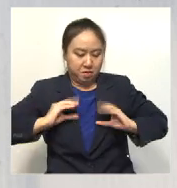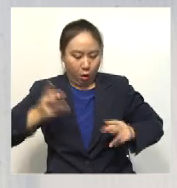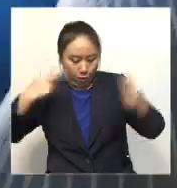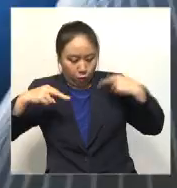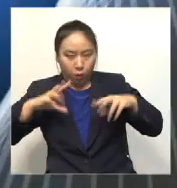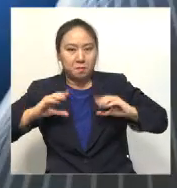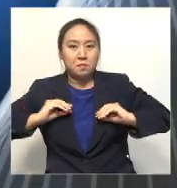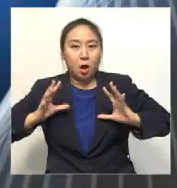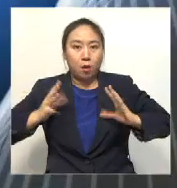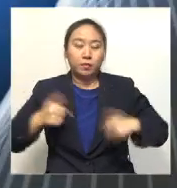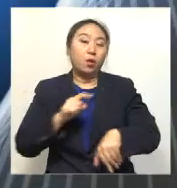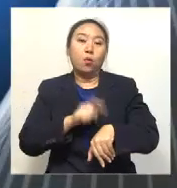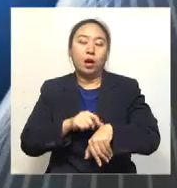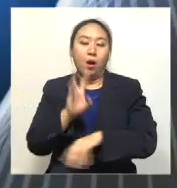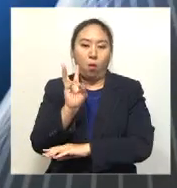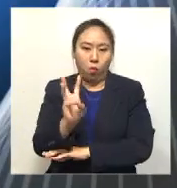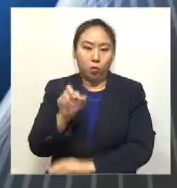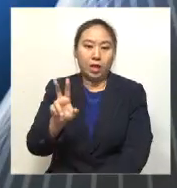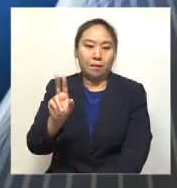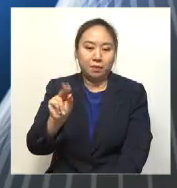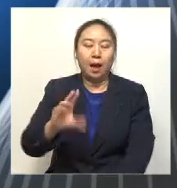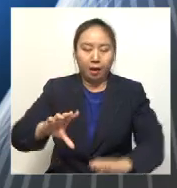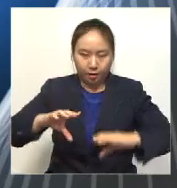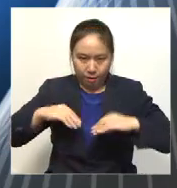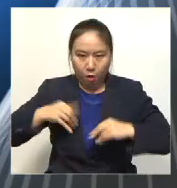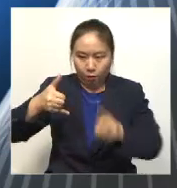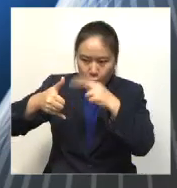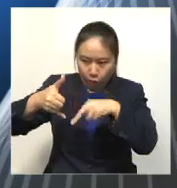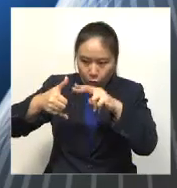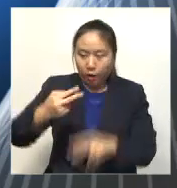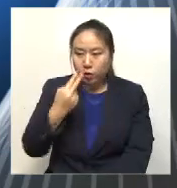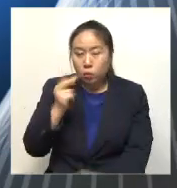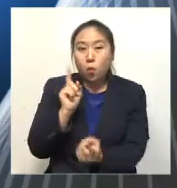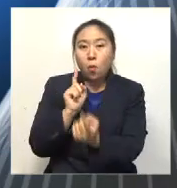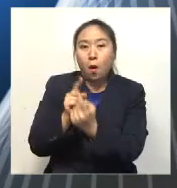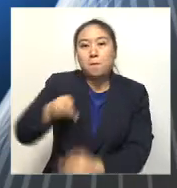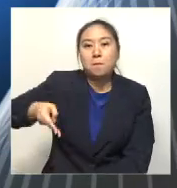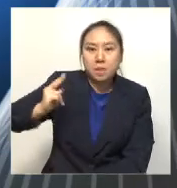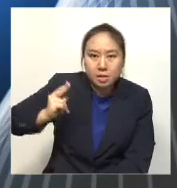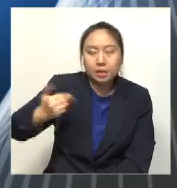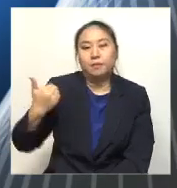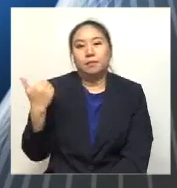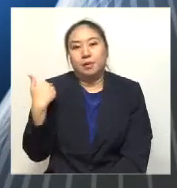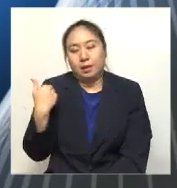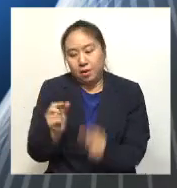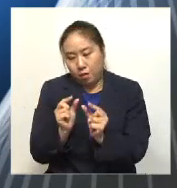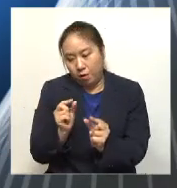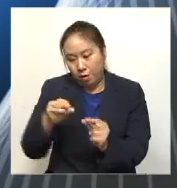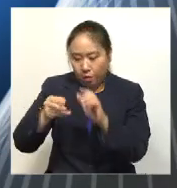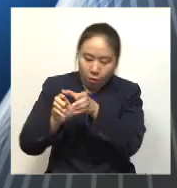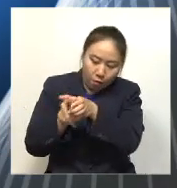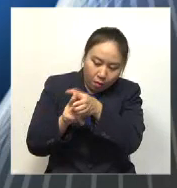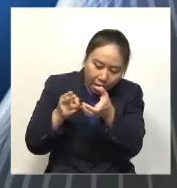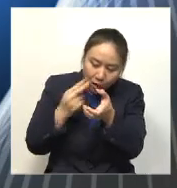ต่เมื่อเวลา 18:30 น.จึงยินยอมให้ตรวจค้นแล้วก็พบอาวุธปืนพก พร้อมเครื่องกระสุนภายในแมกกาซีน16